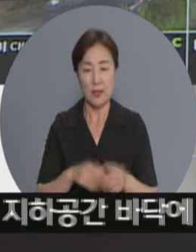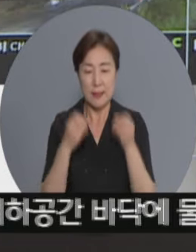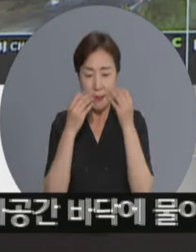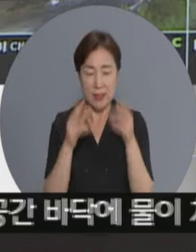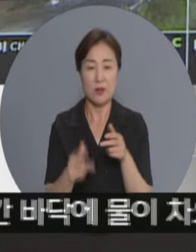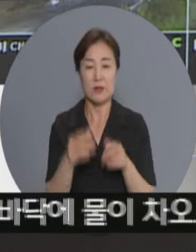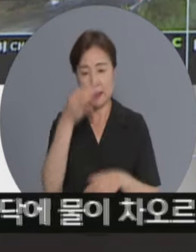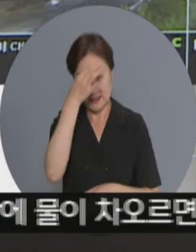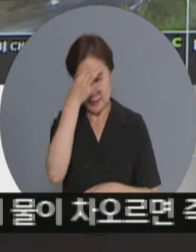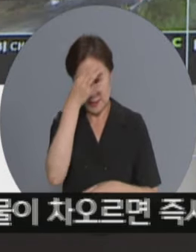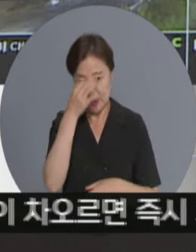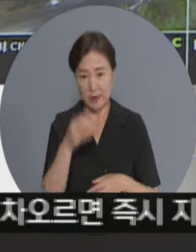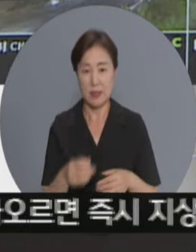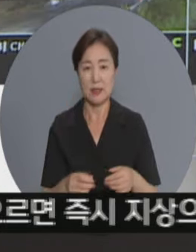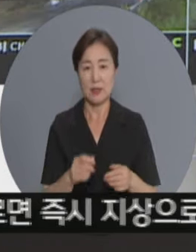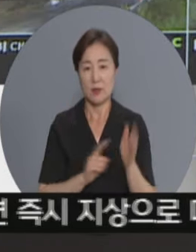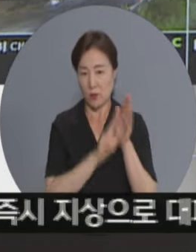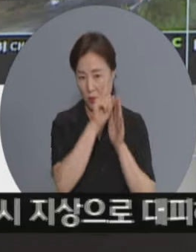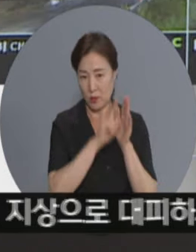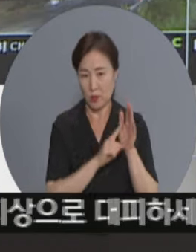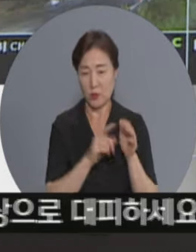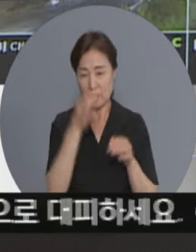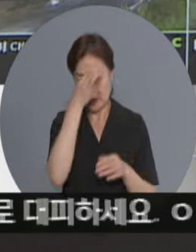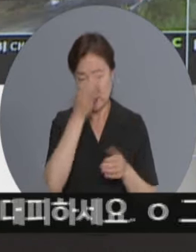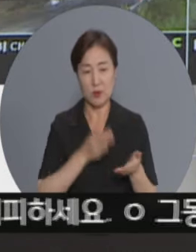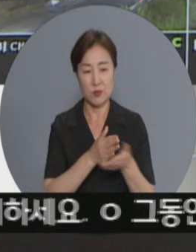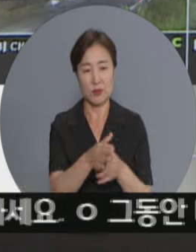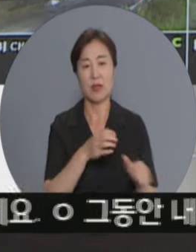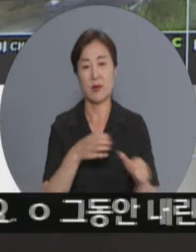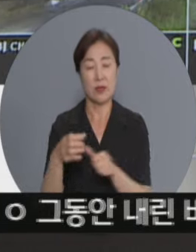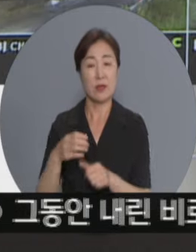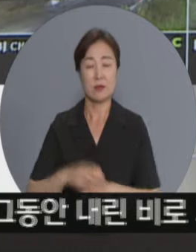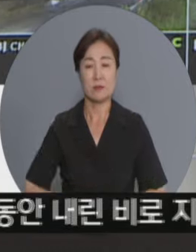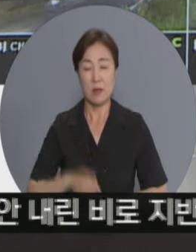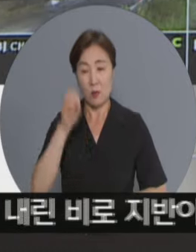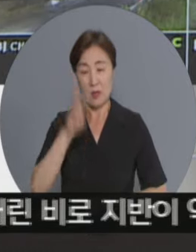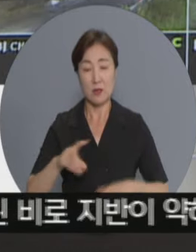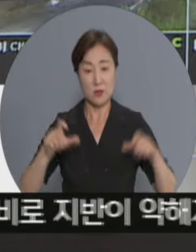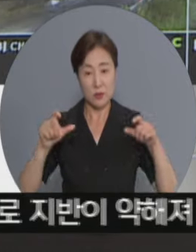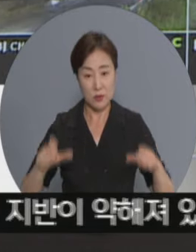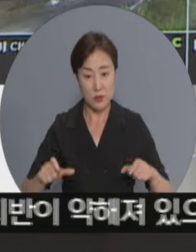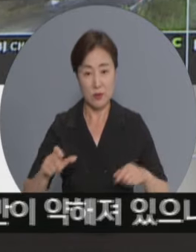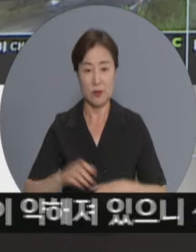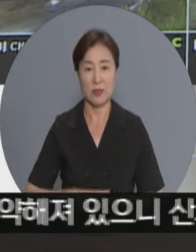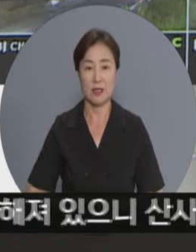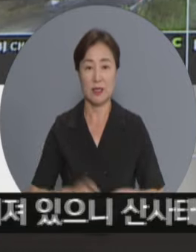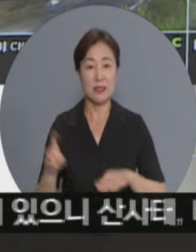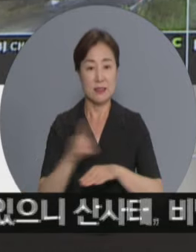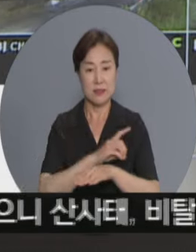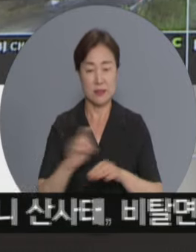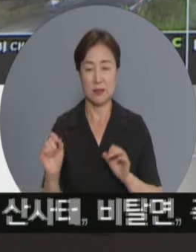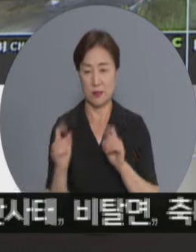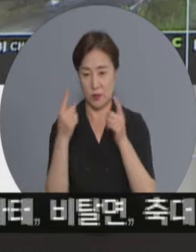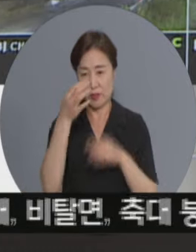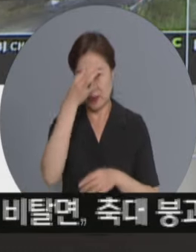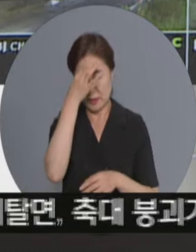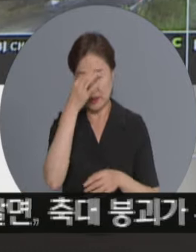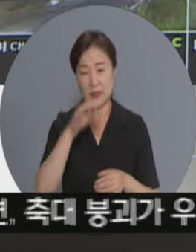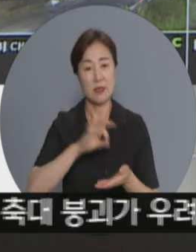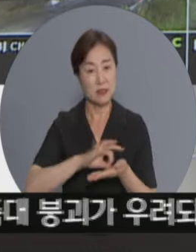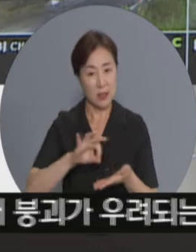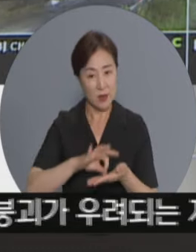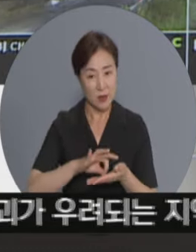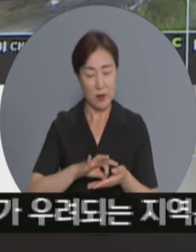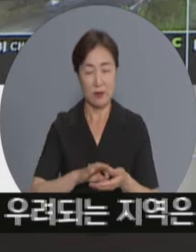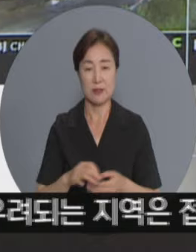재난 분야에도 도입하고 있는데요. 광주에서는 광산구가 디지털 트윈 기술을 활용한 대응 체계를 운영하며